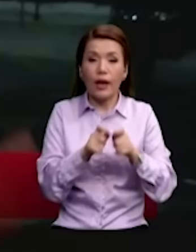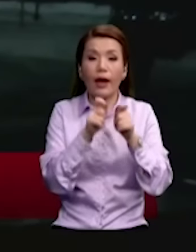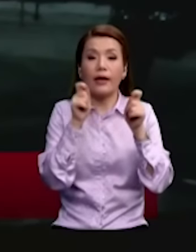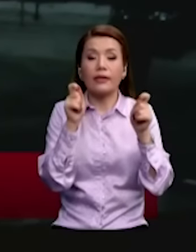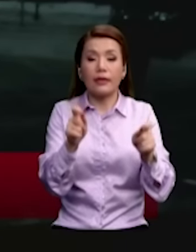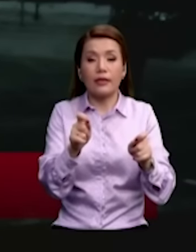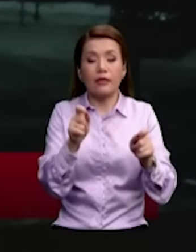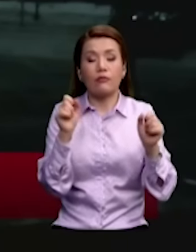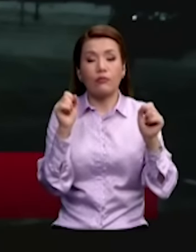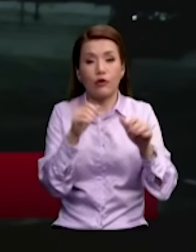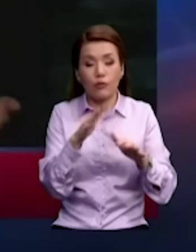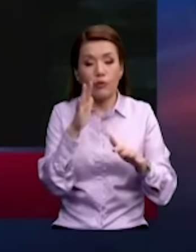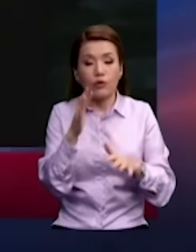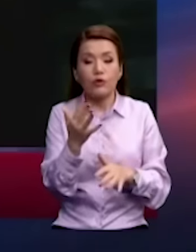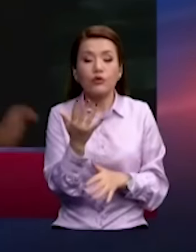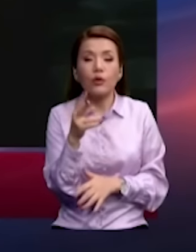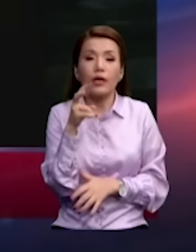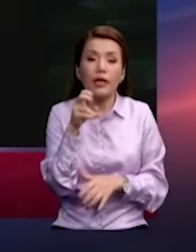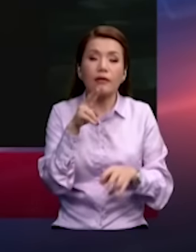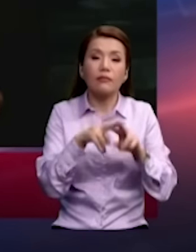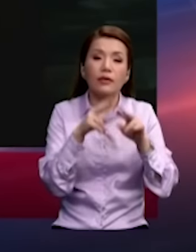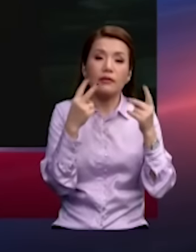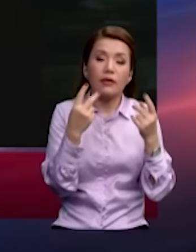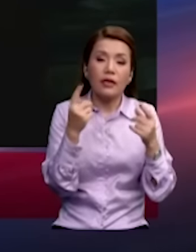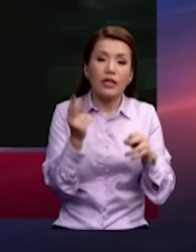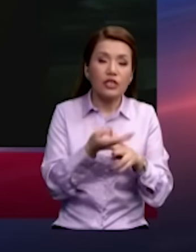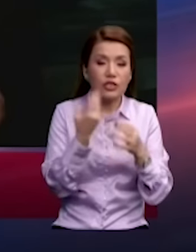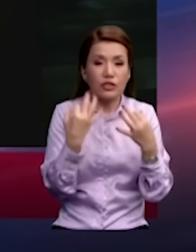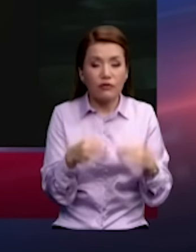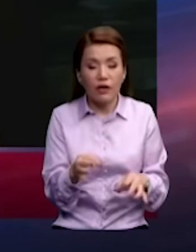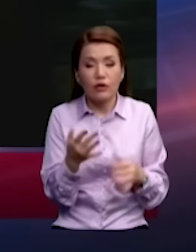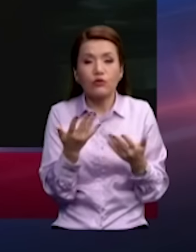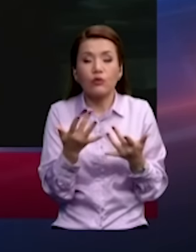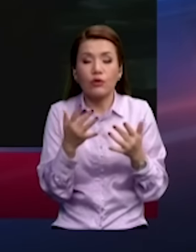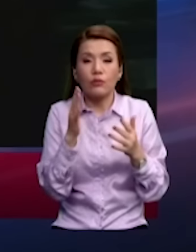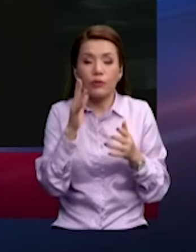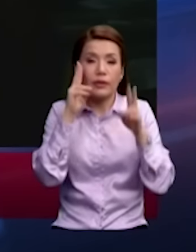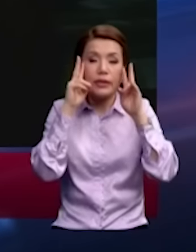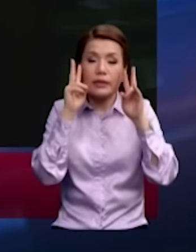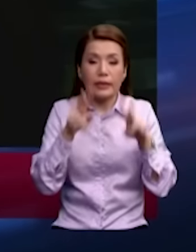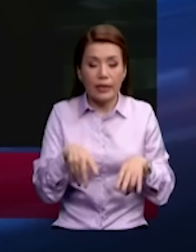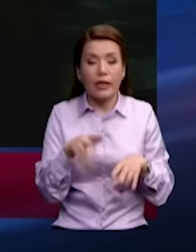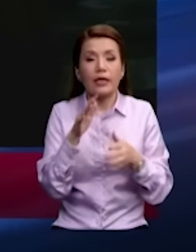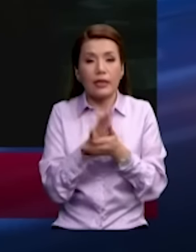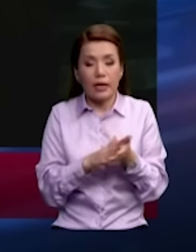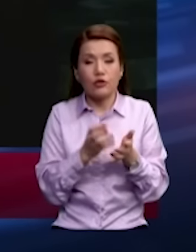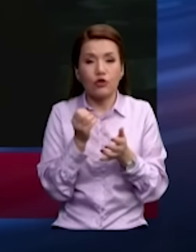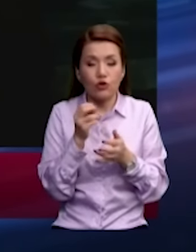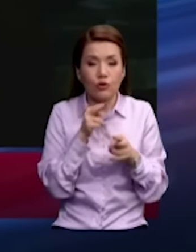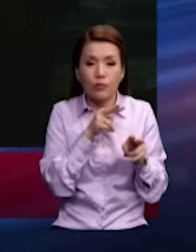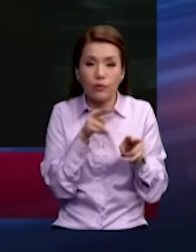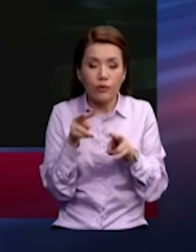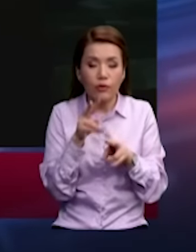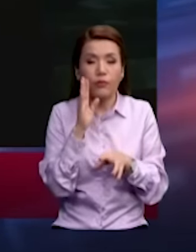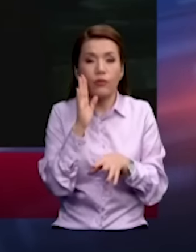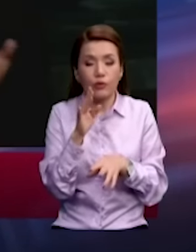будет первое заседание, сколько запросят лет лишения свободы для Бишимбаева, неизвестно. Но я буду пристально следить за ходом